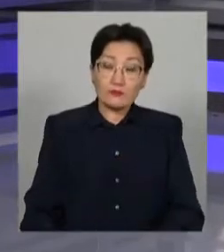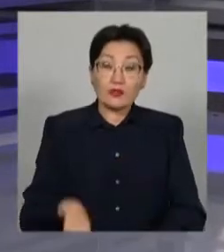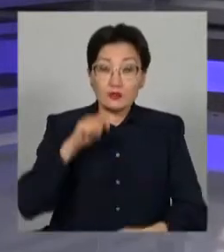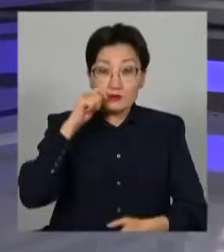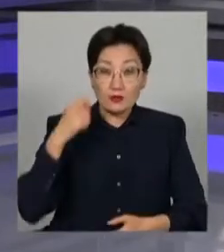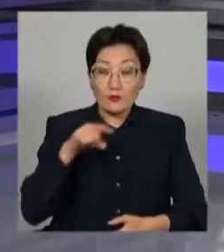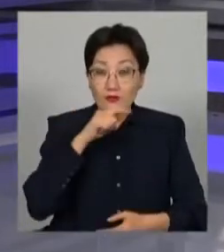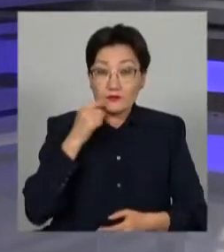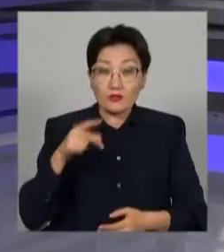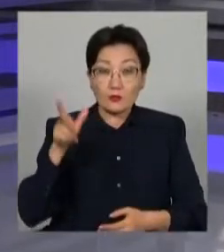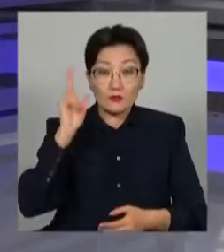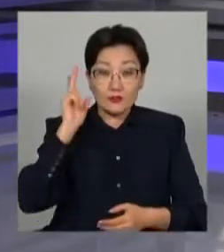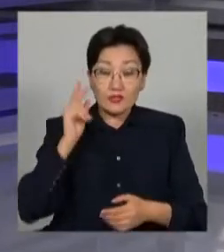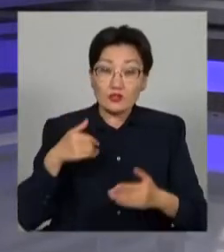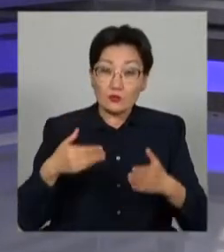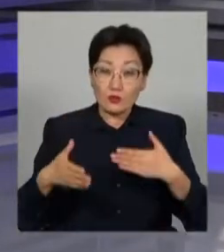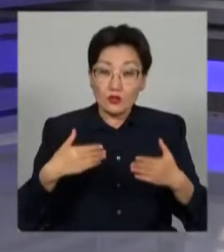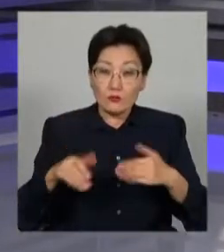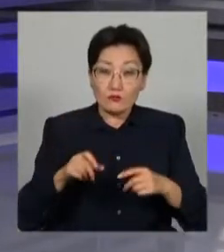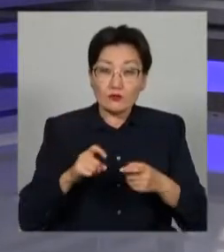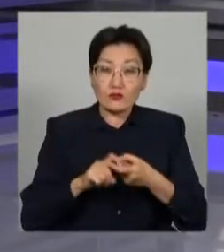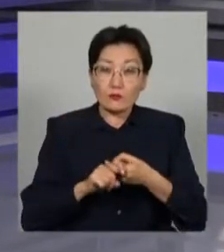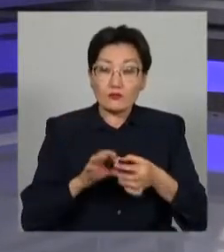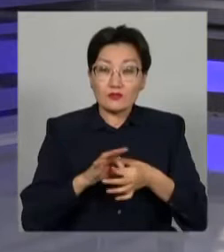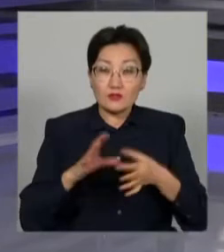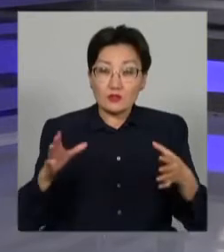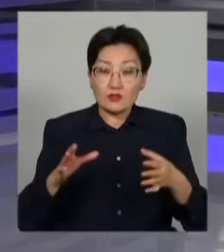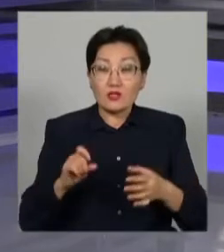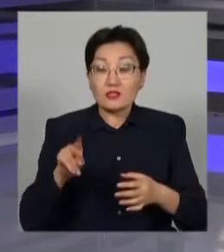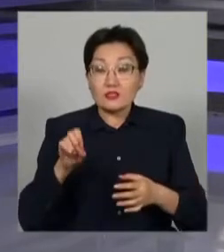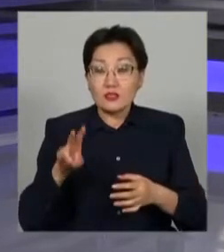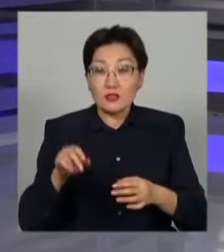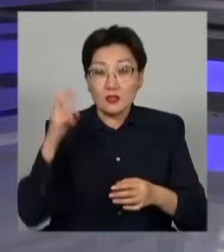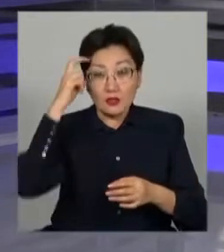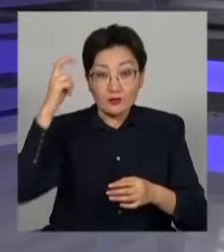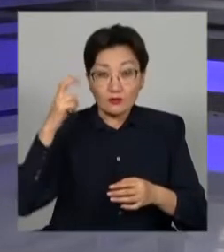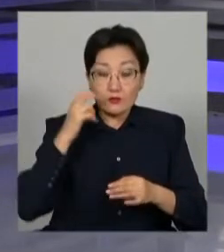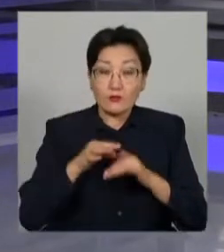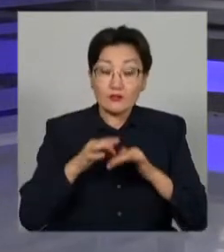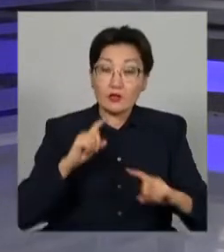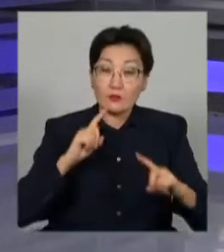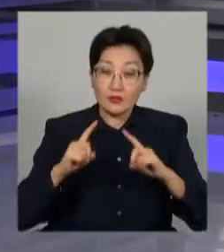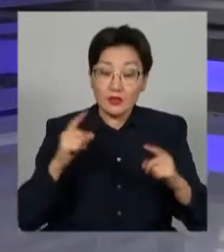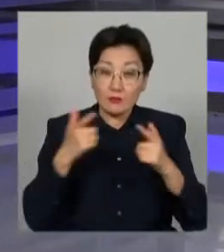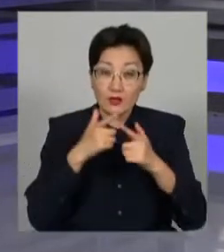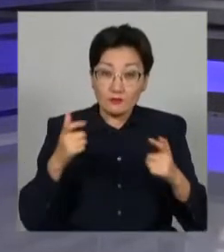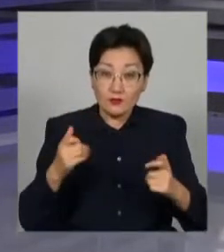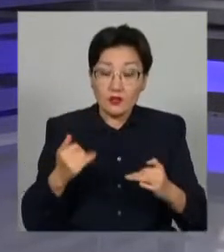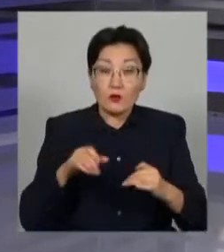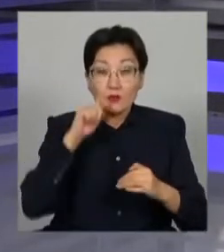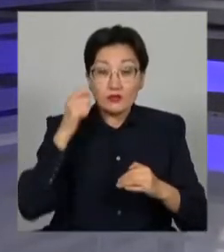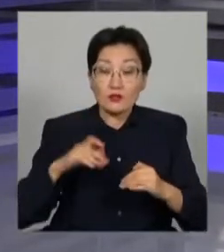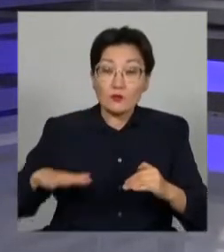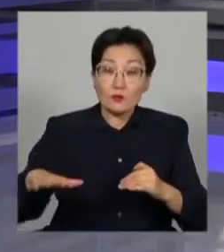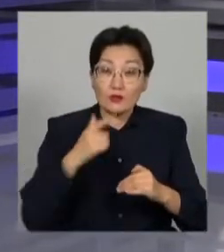Украина Ресеймен дипломатиялық қарым-қатынасын үзді. Бұл туралы Владимир Зеленский Киевте өткізген баспасөз мәслихатында мәлімдеді. Украина